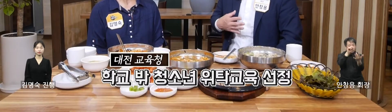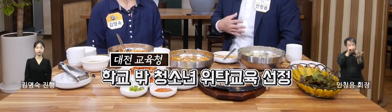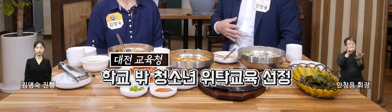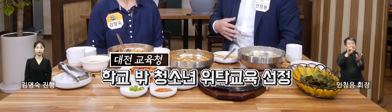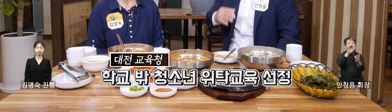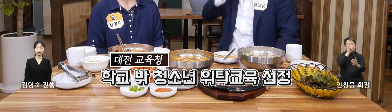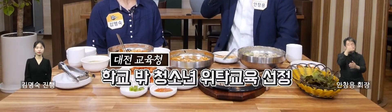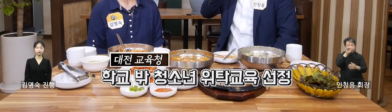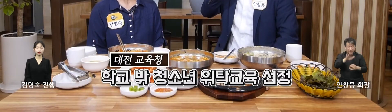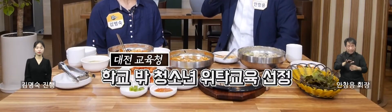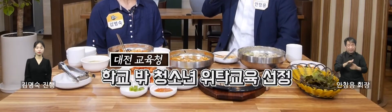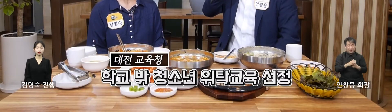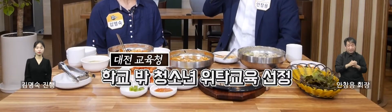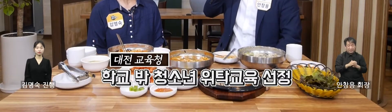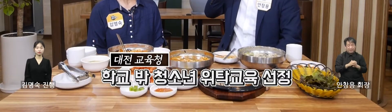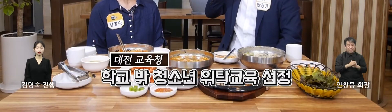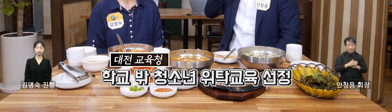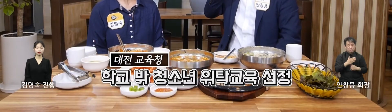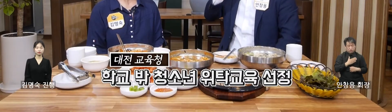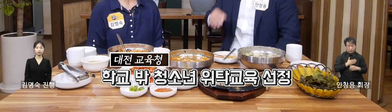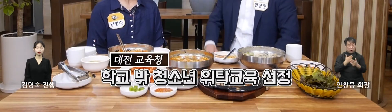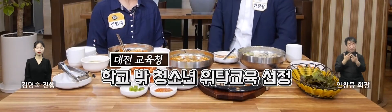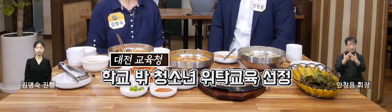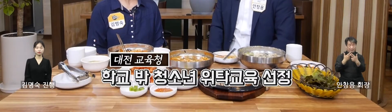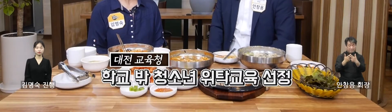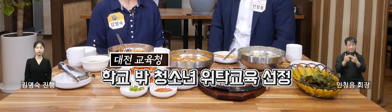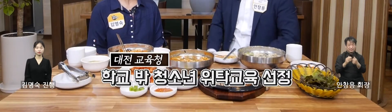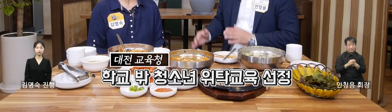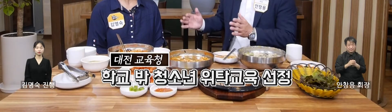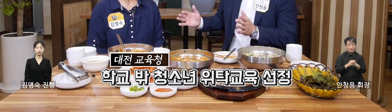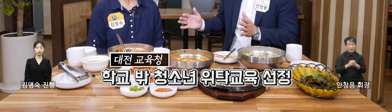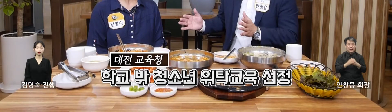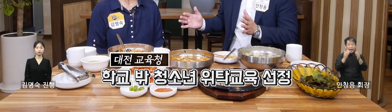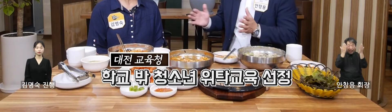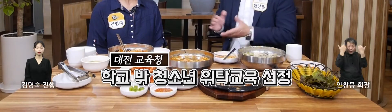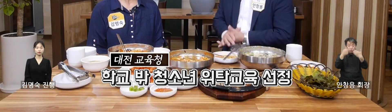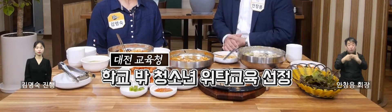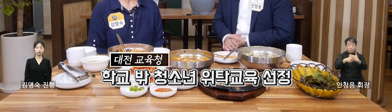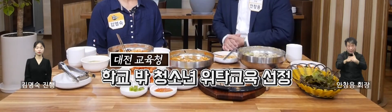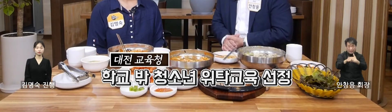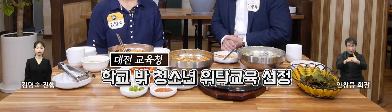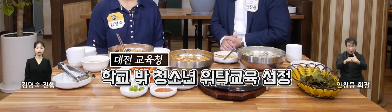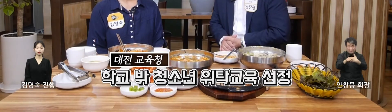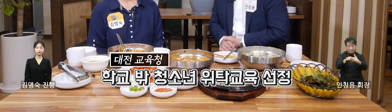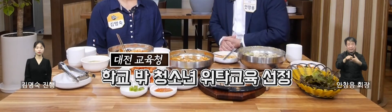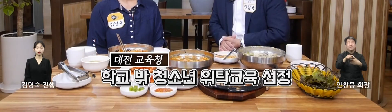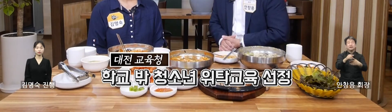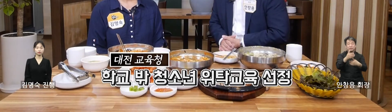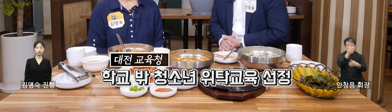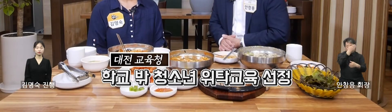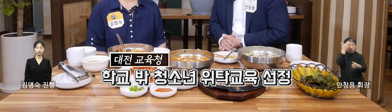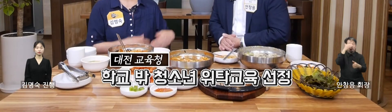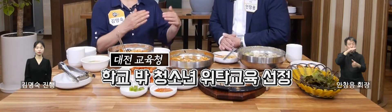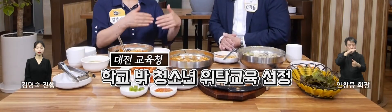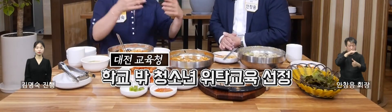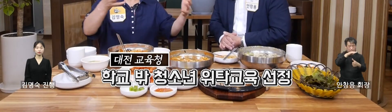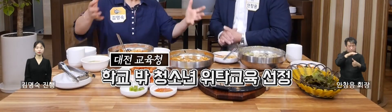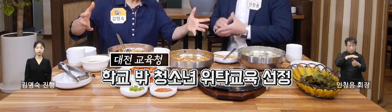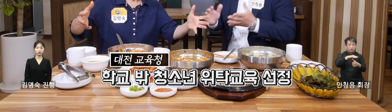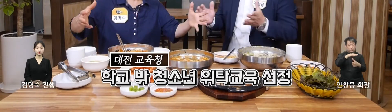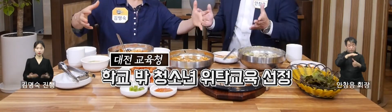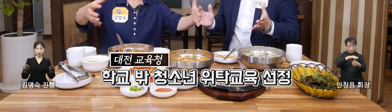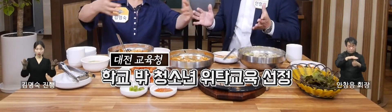근데 저희 협회가 학교 밖 청소년 위탁기관으로 선정이 되었습니다. 학교